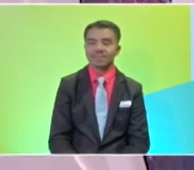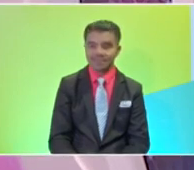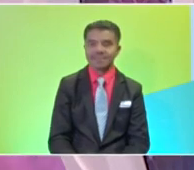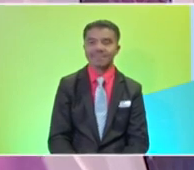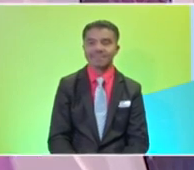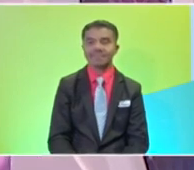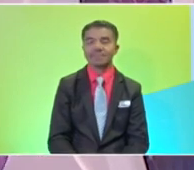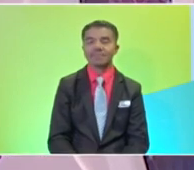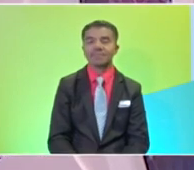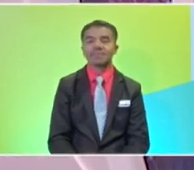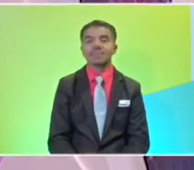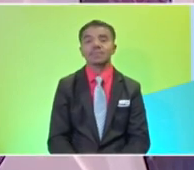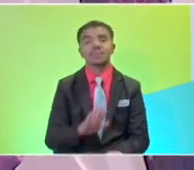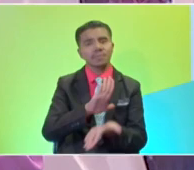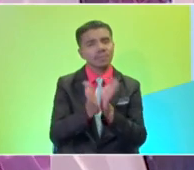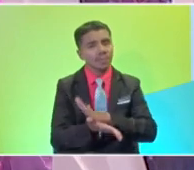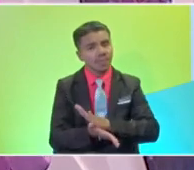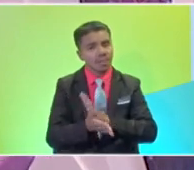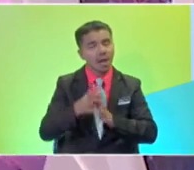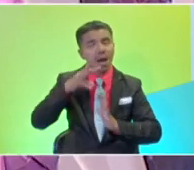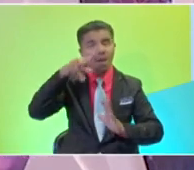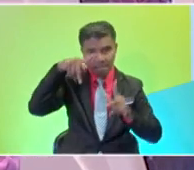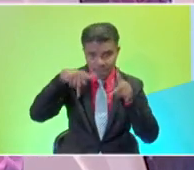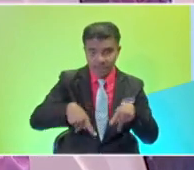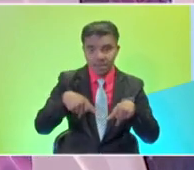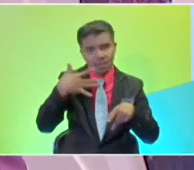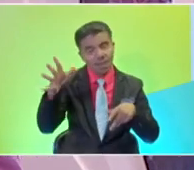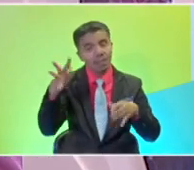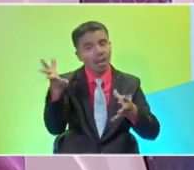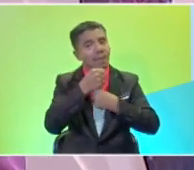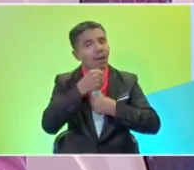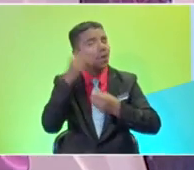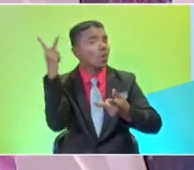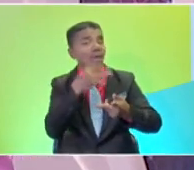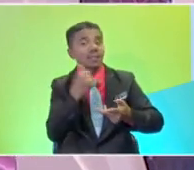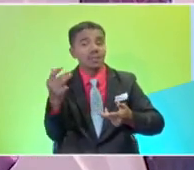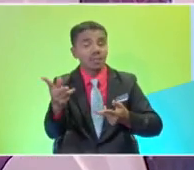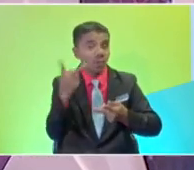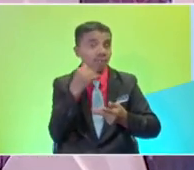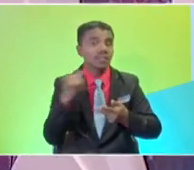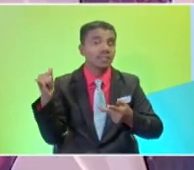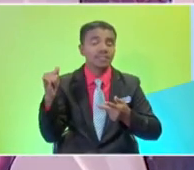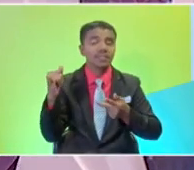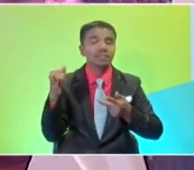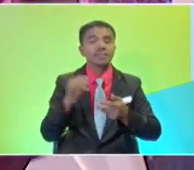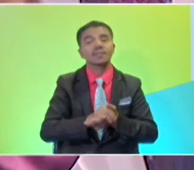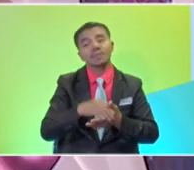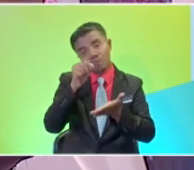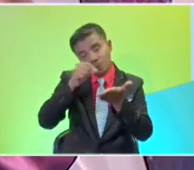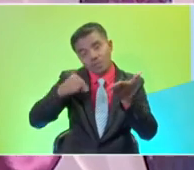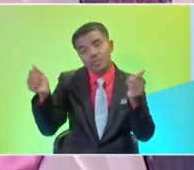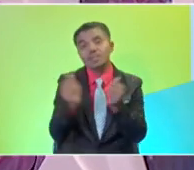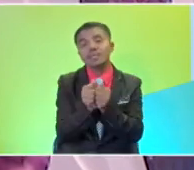almiah jadi pelajar ini telah mendapat tahap pengasaan yang keemp tadiaitu dia berjaya menulis dengan munamah